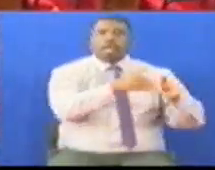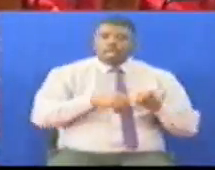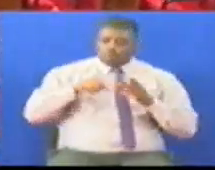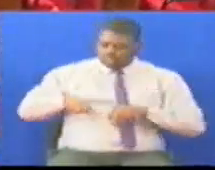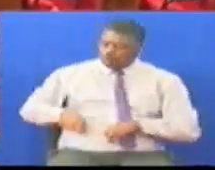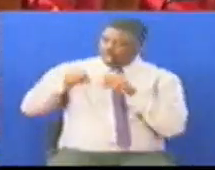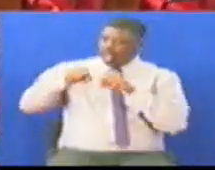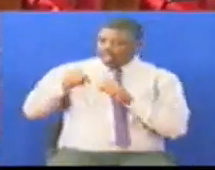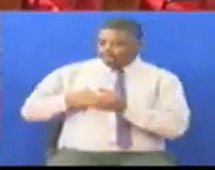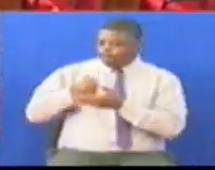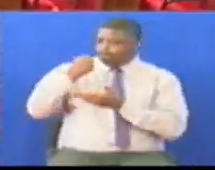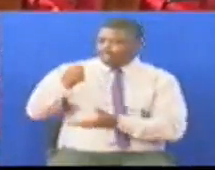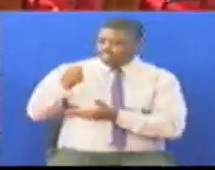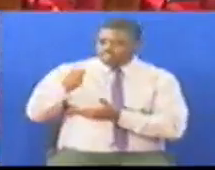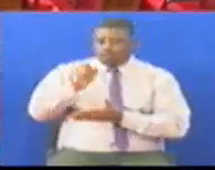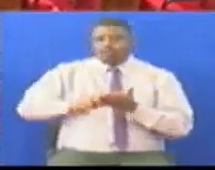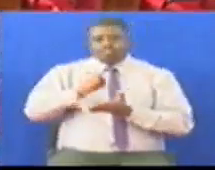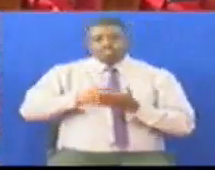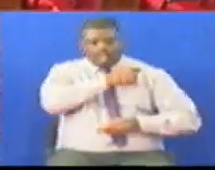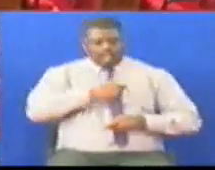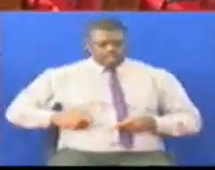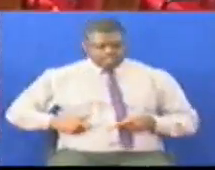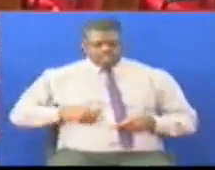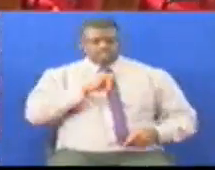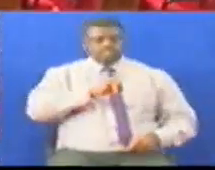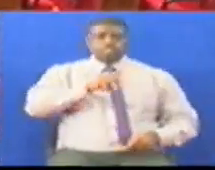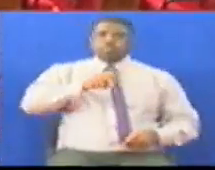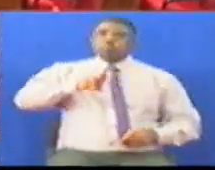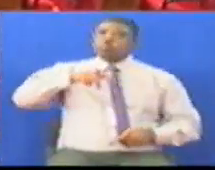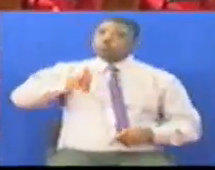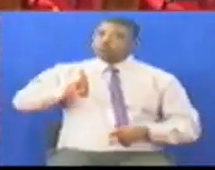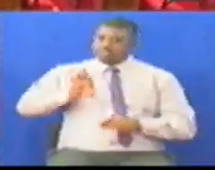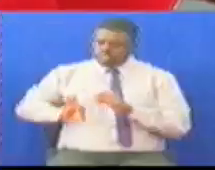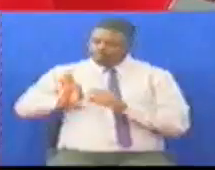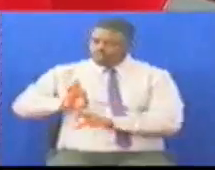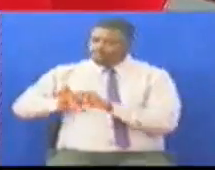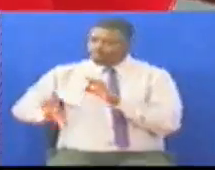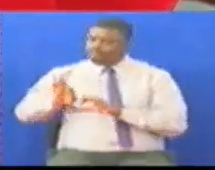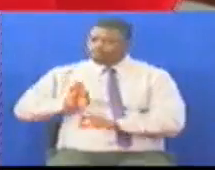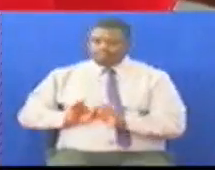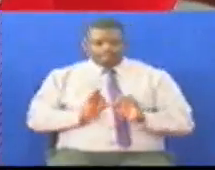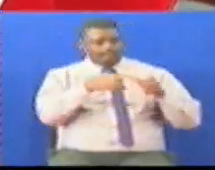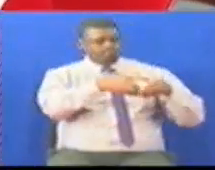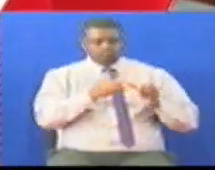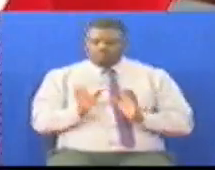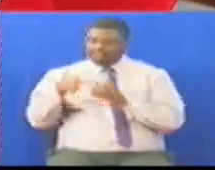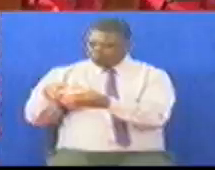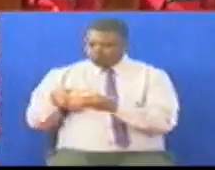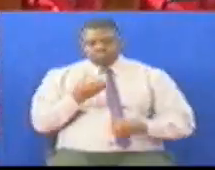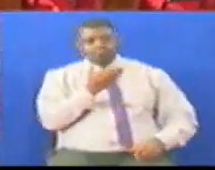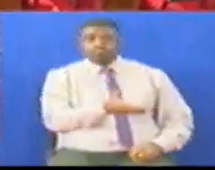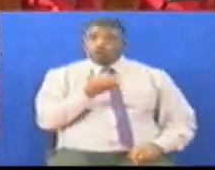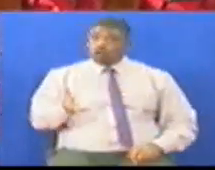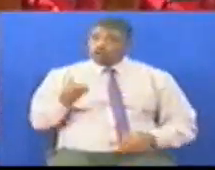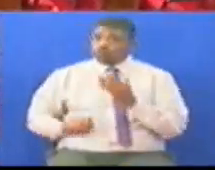iliyochambua bajeti ya ofisi ya rais Ikulu na mafungu, mwenyekiti, hayo yapo. Kwa sababu ya kunusuru